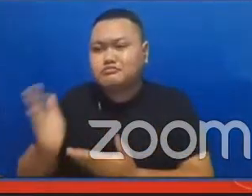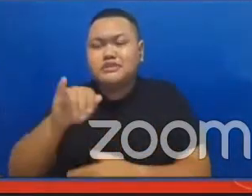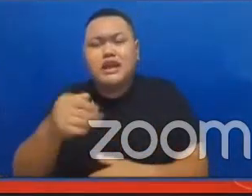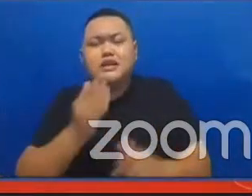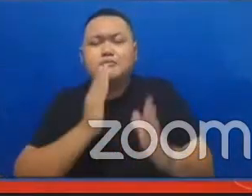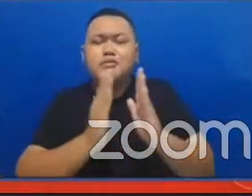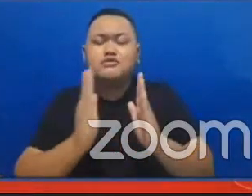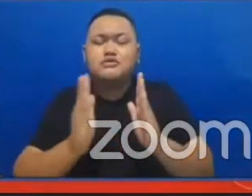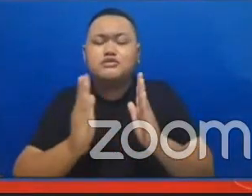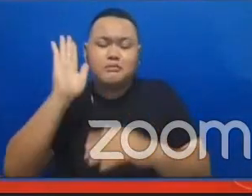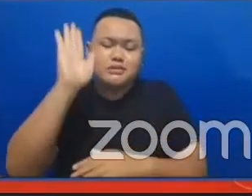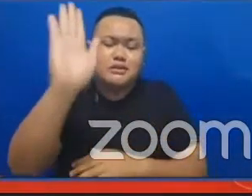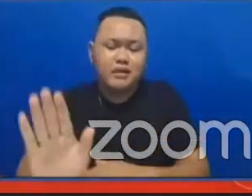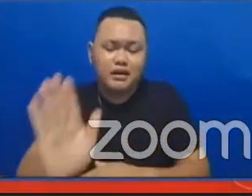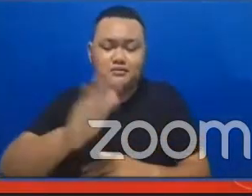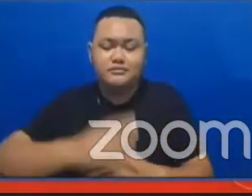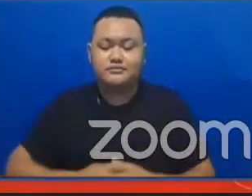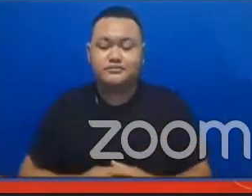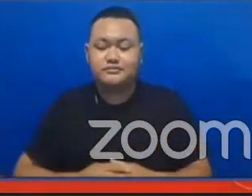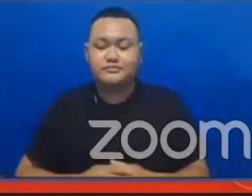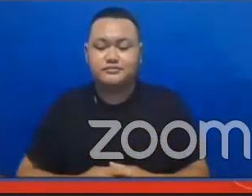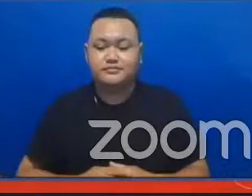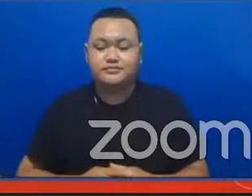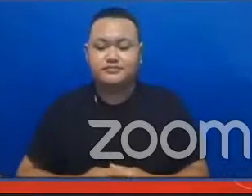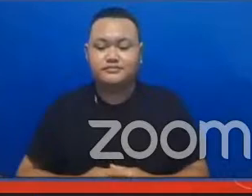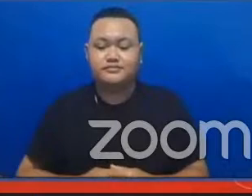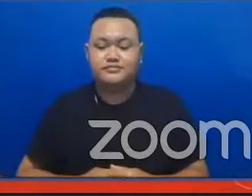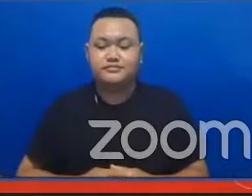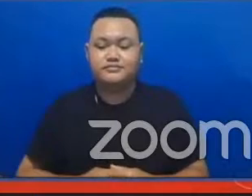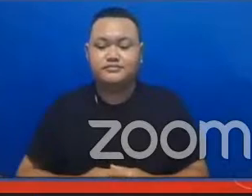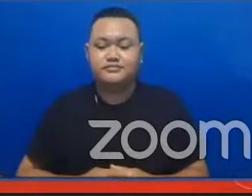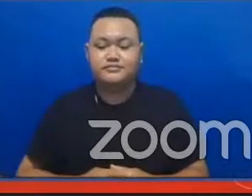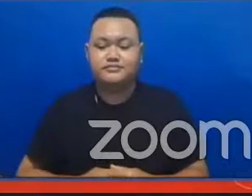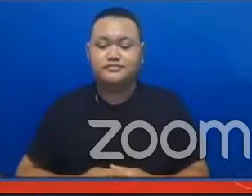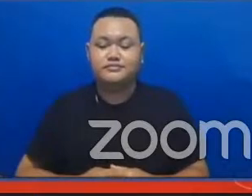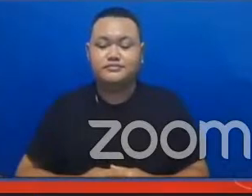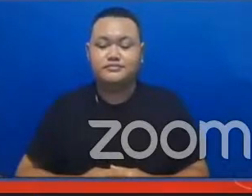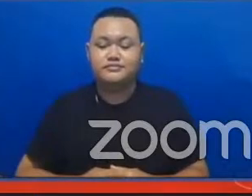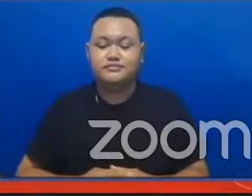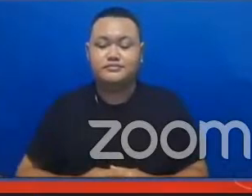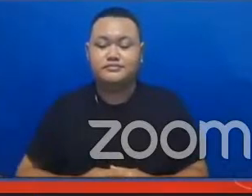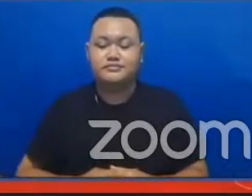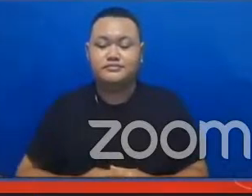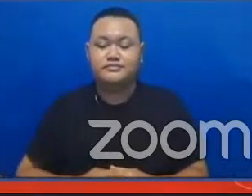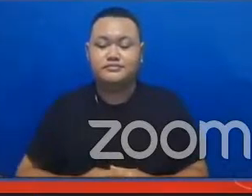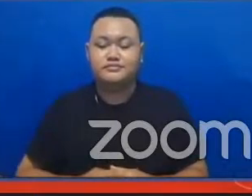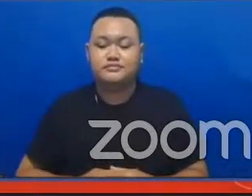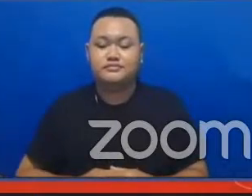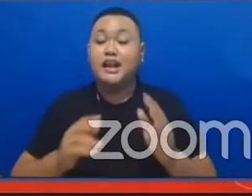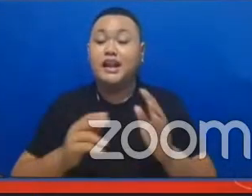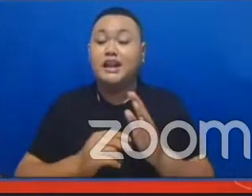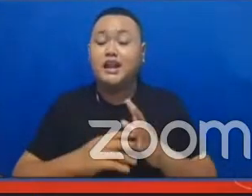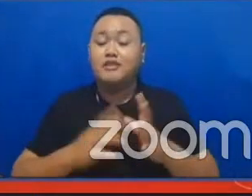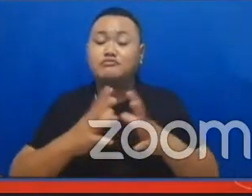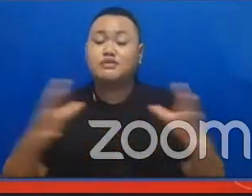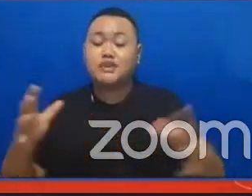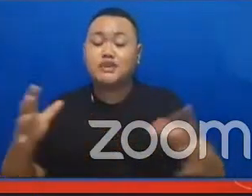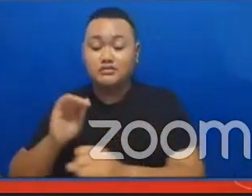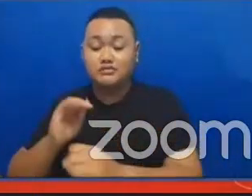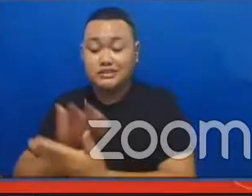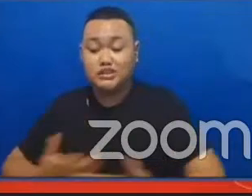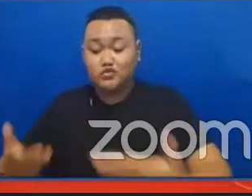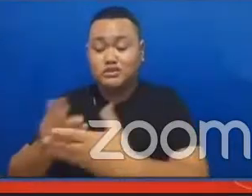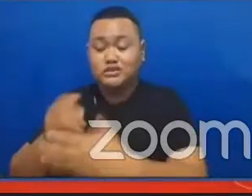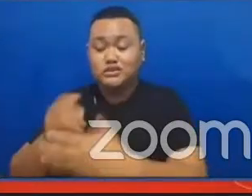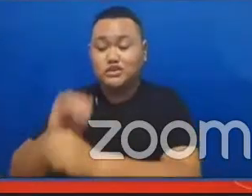Mas Hafiz bahwa hikmat terbesar COVID-19 ini mempercepat atau